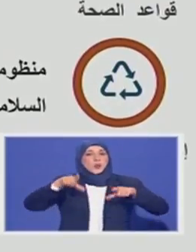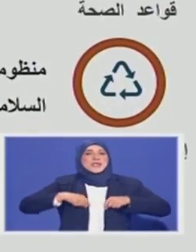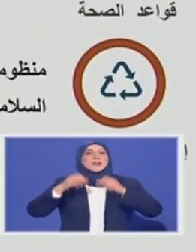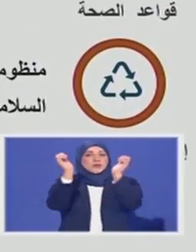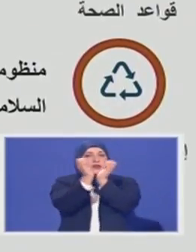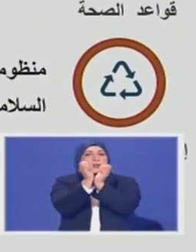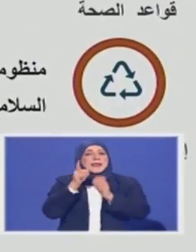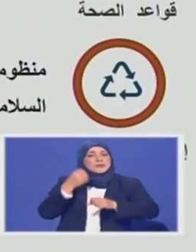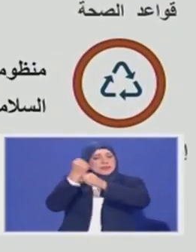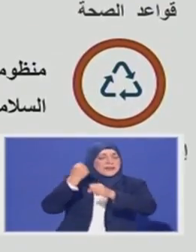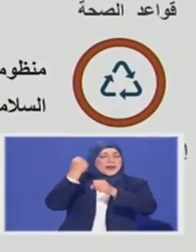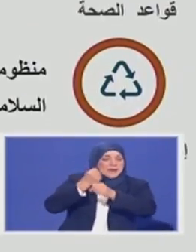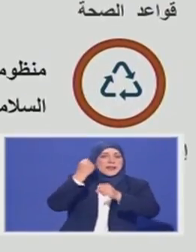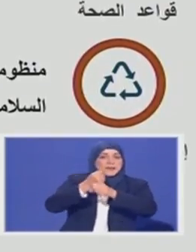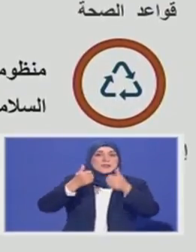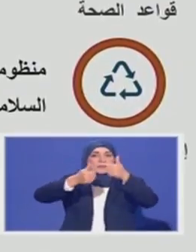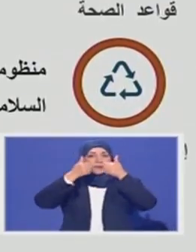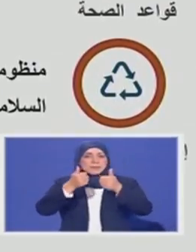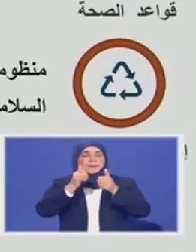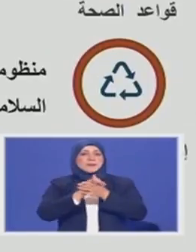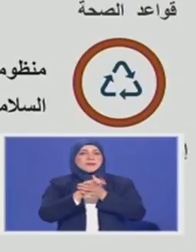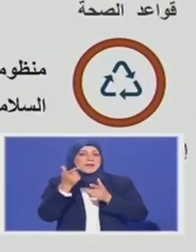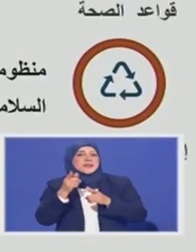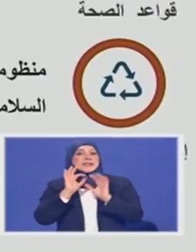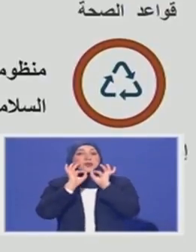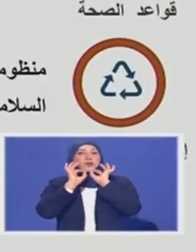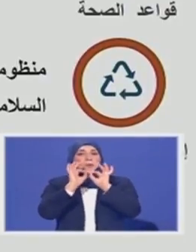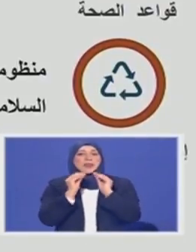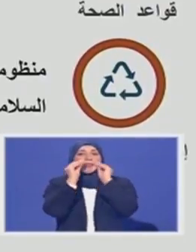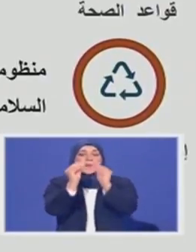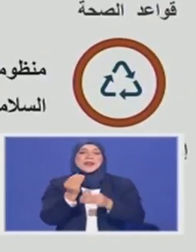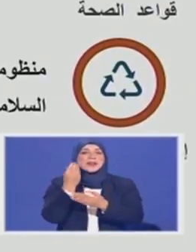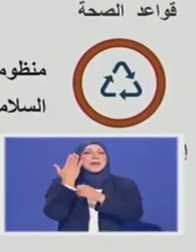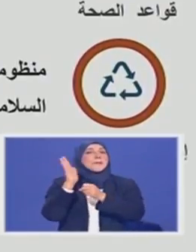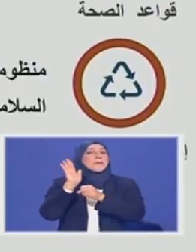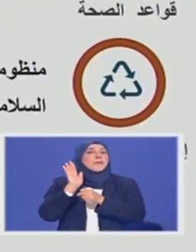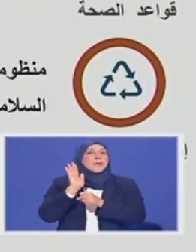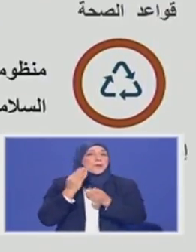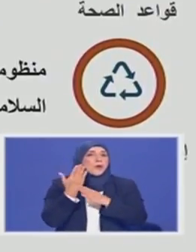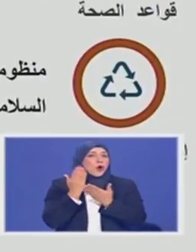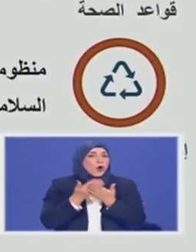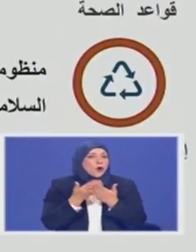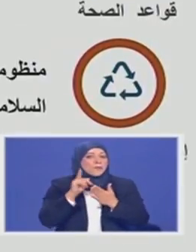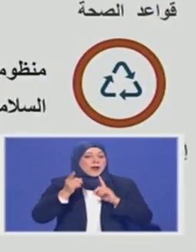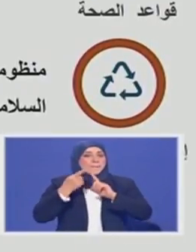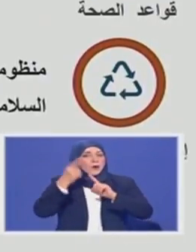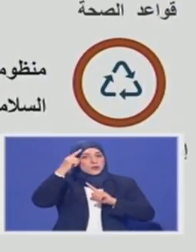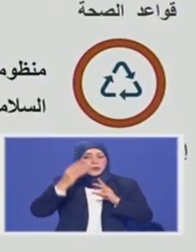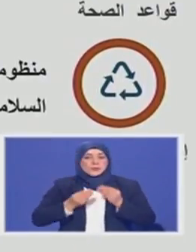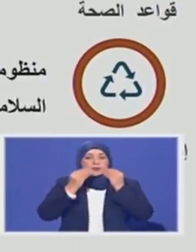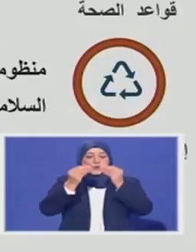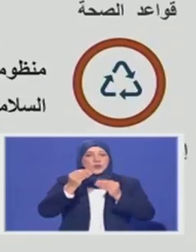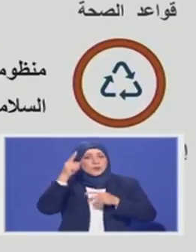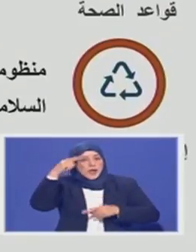بعمل كبير في معناها تحديد أدلة، مجموعة من الأدلة هي أدلة قطاعية،